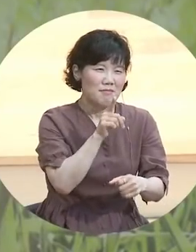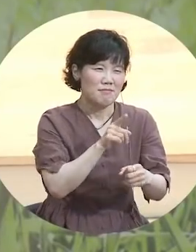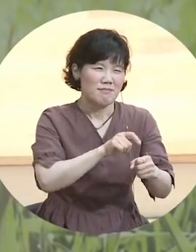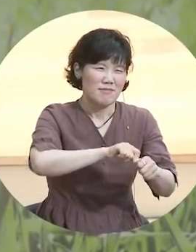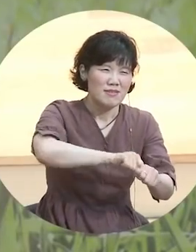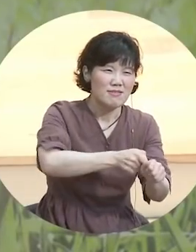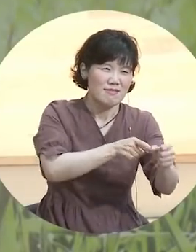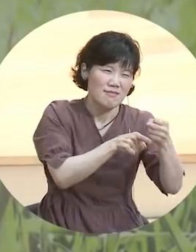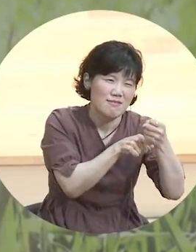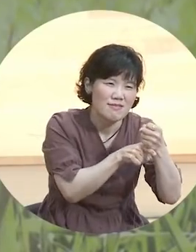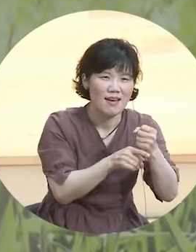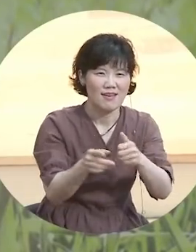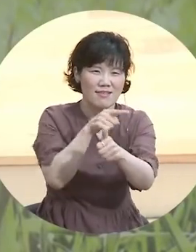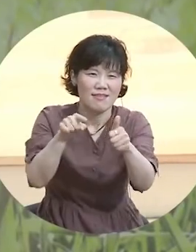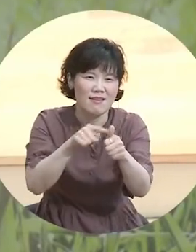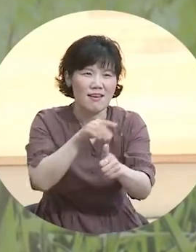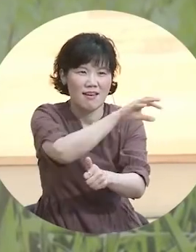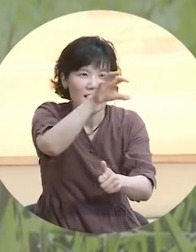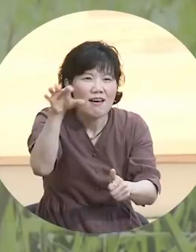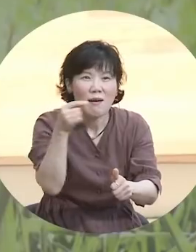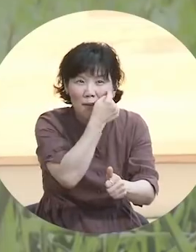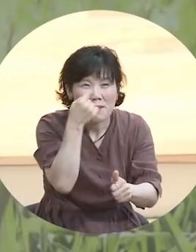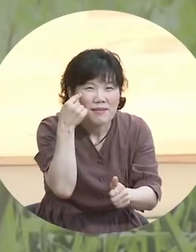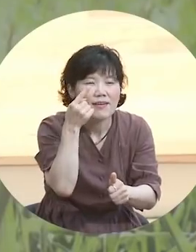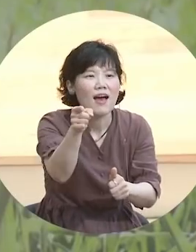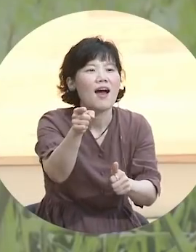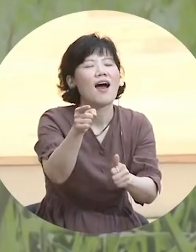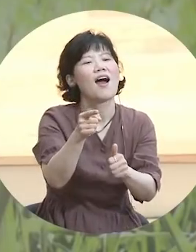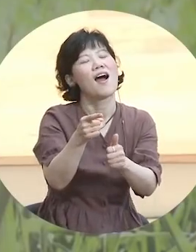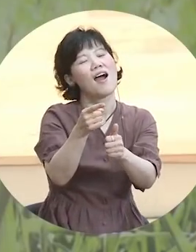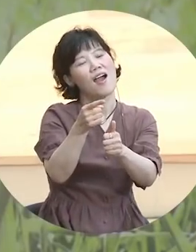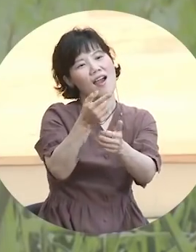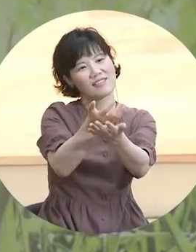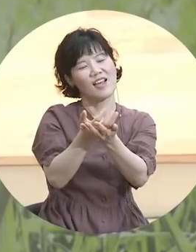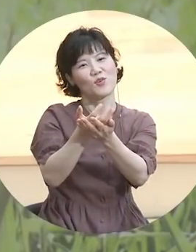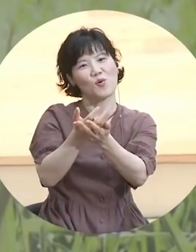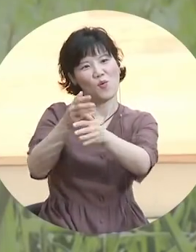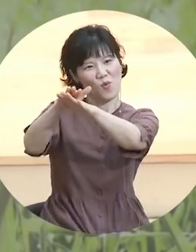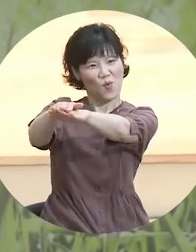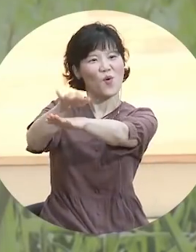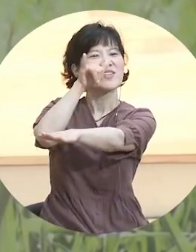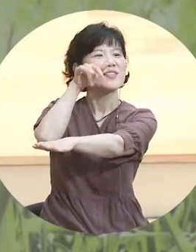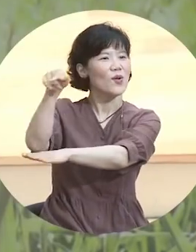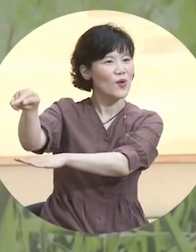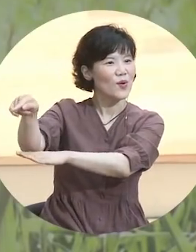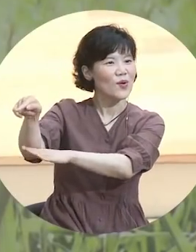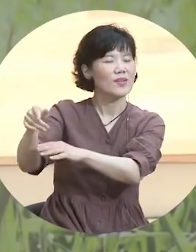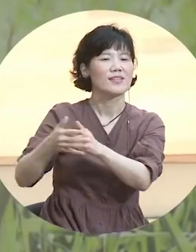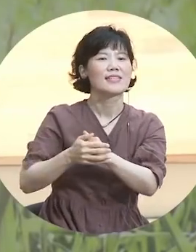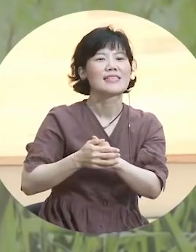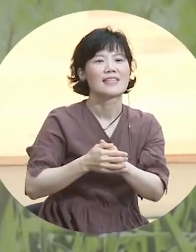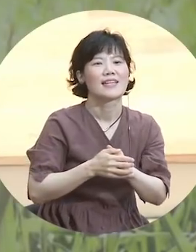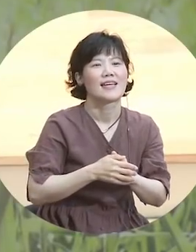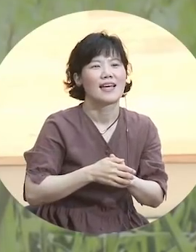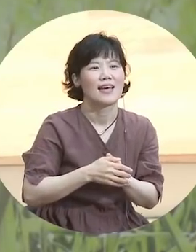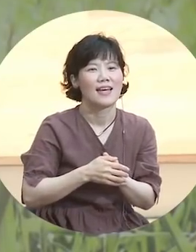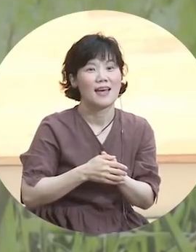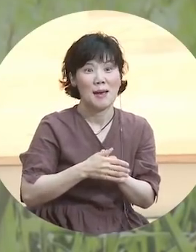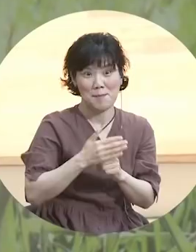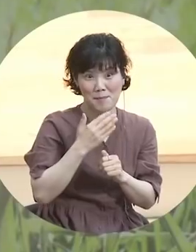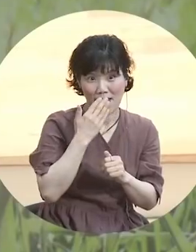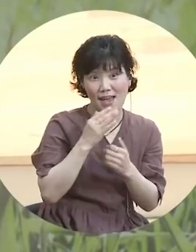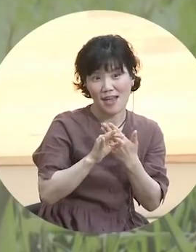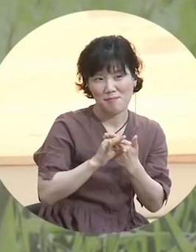현장, 살인의 흔적들, 그런 자녀들이 고스란히 기념관에 이렇게 다 있어요. 하여튼 간에